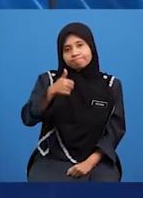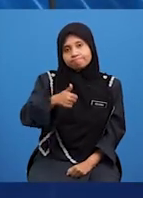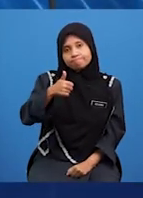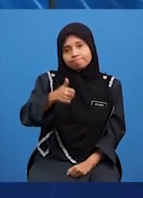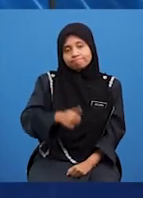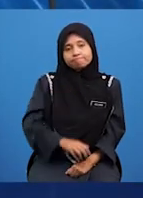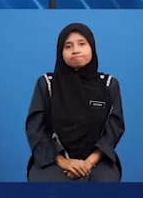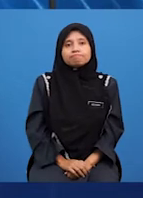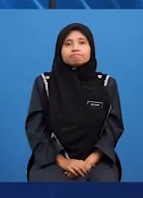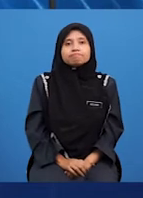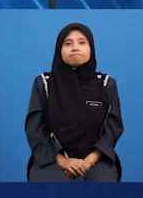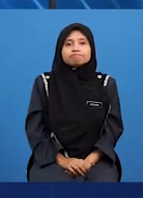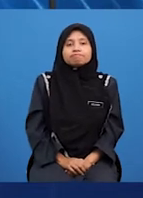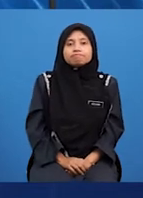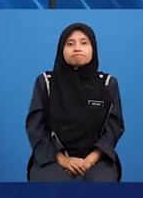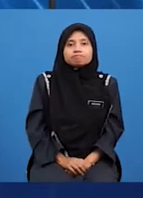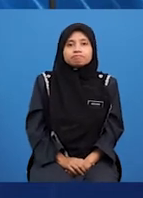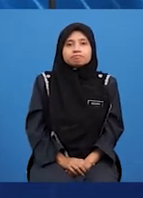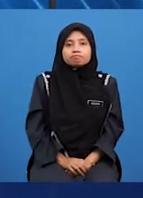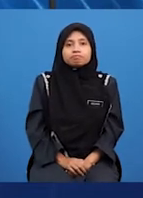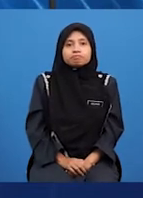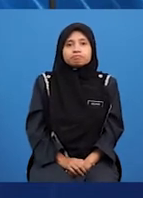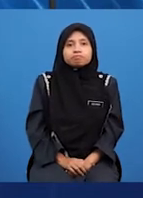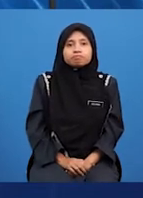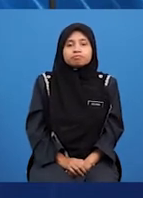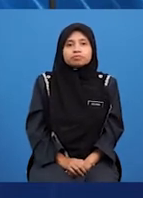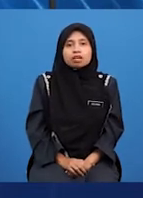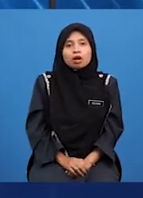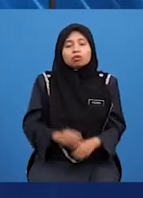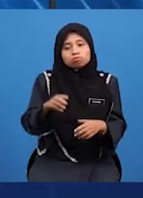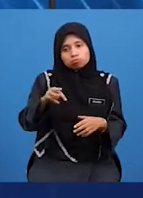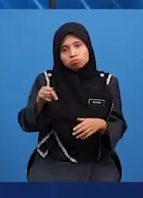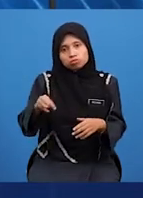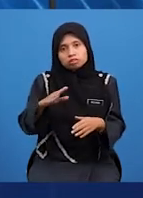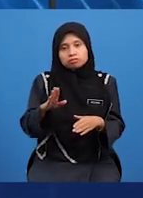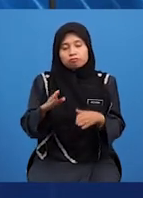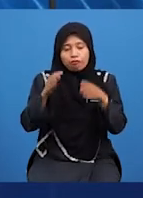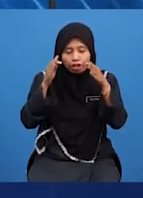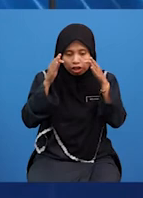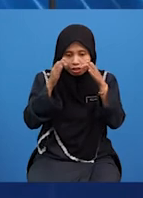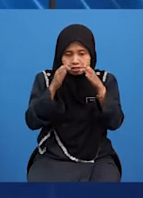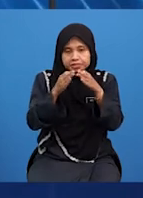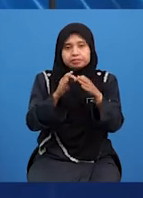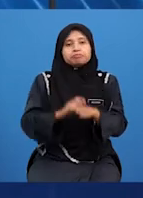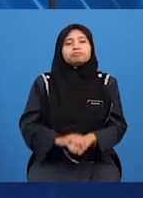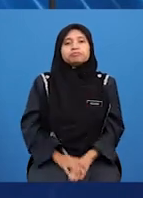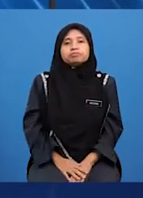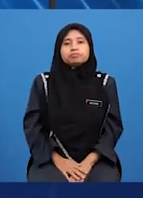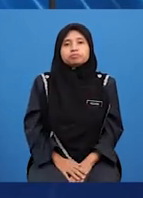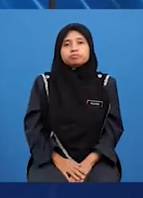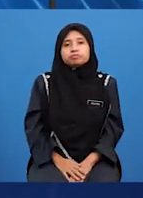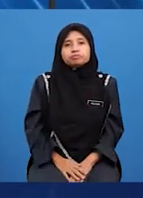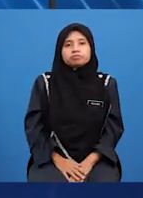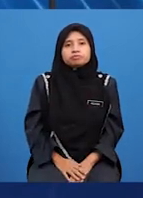Bagus. Memang bagus pelajar-pelajar Cikgu Don pada hari ini. Nampaknya pelajar kita fokus. Tak ada yang tidur. Betul, Cikgu Don. Tak ada yang berangan, tak ada yang main handphone.